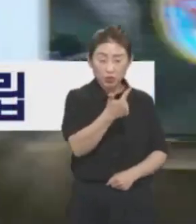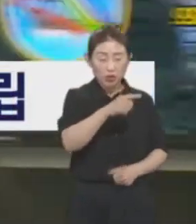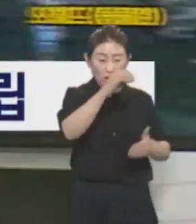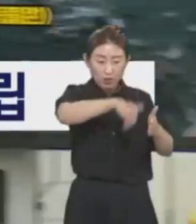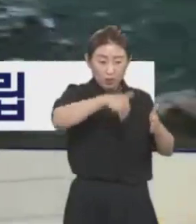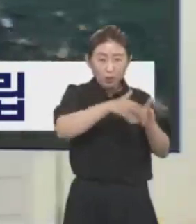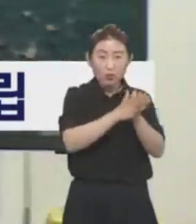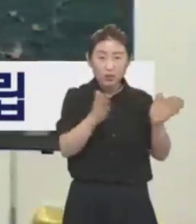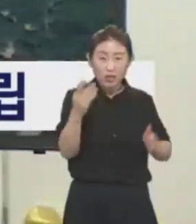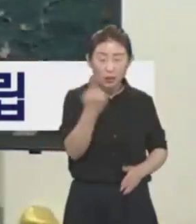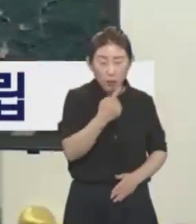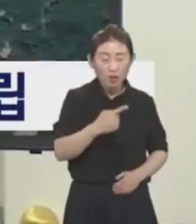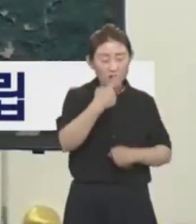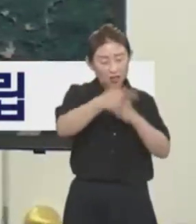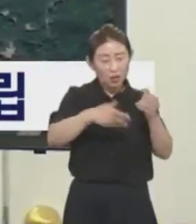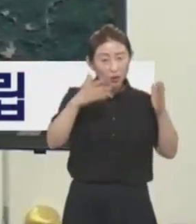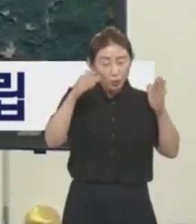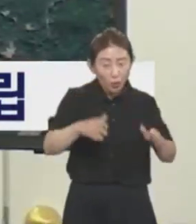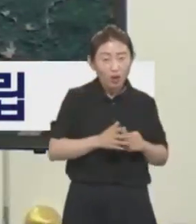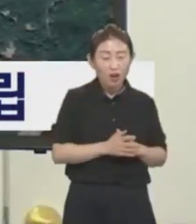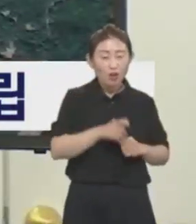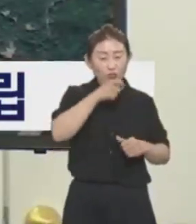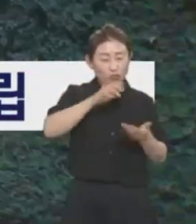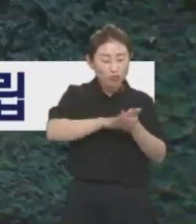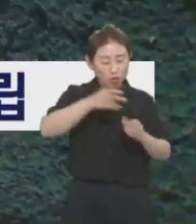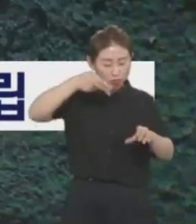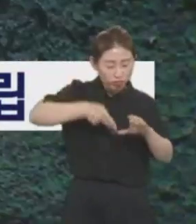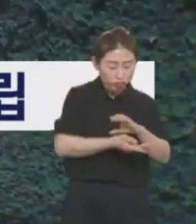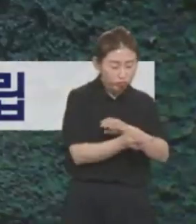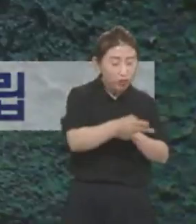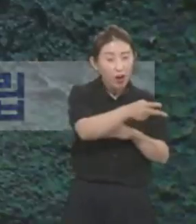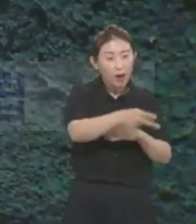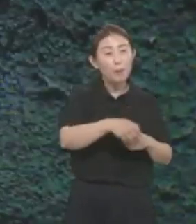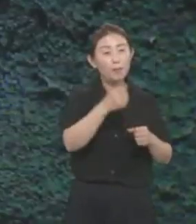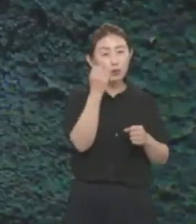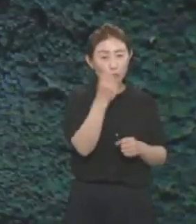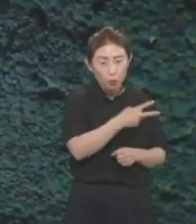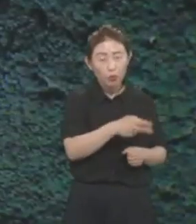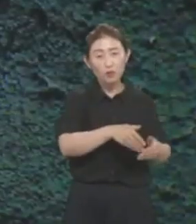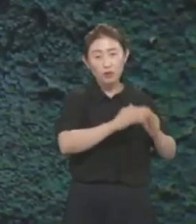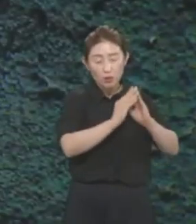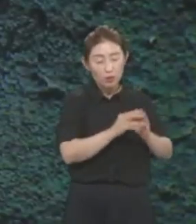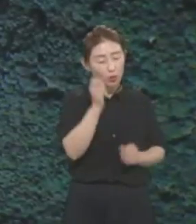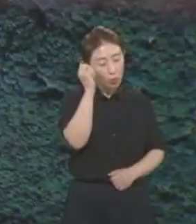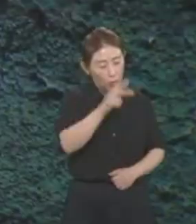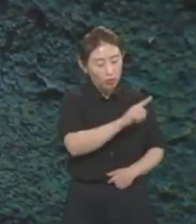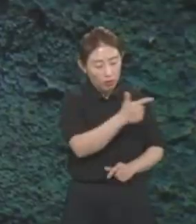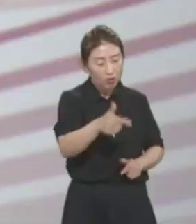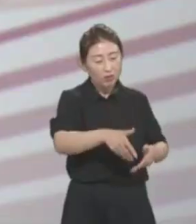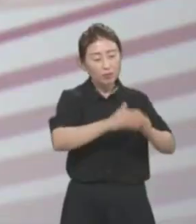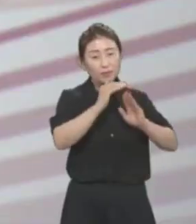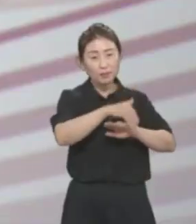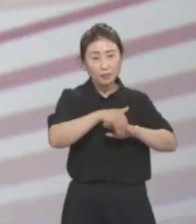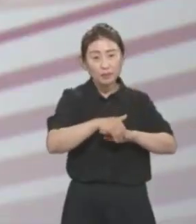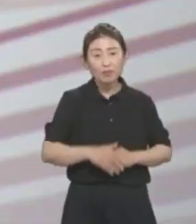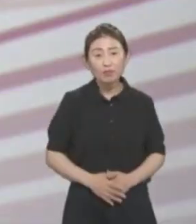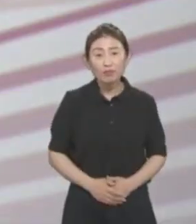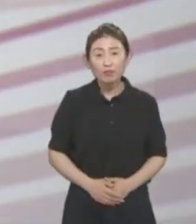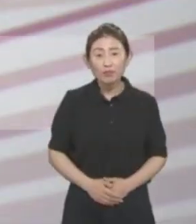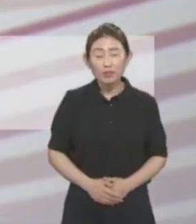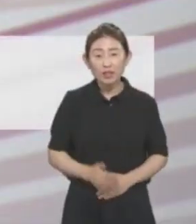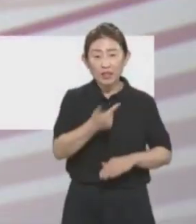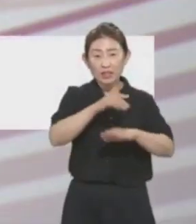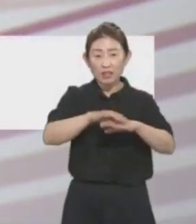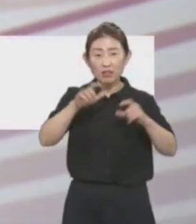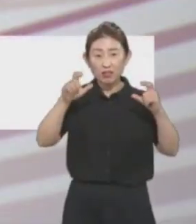착공을 목표로 사계절 이용할 수 있는 워터파크와 체류형 숙박시설 건립이 추진됩니다. 대전이 새로운